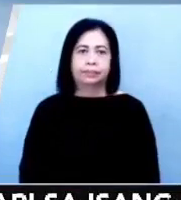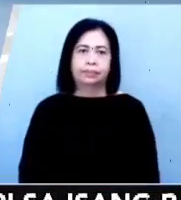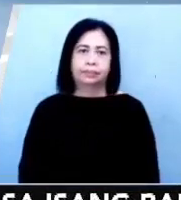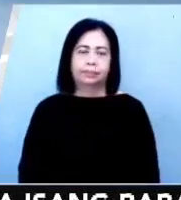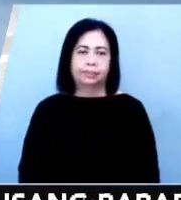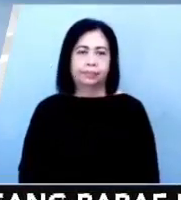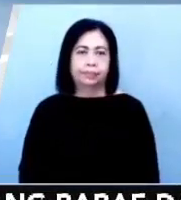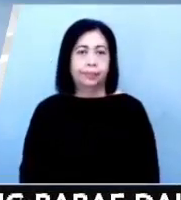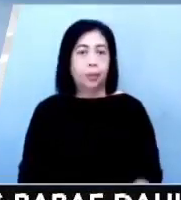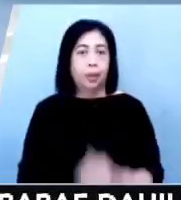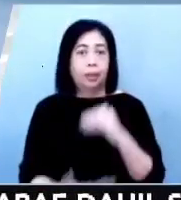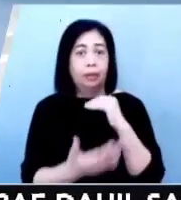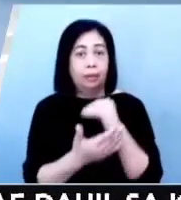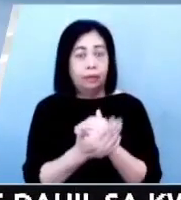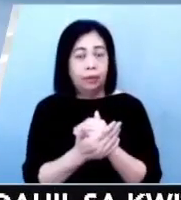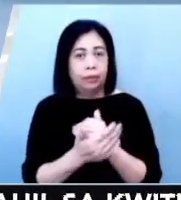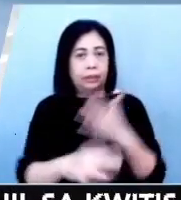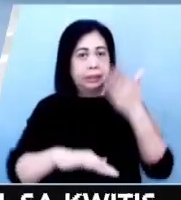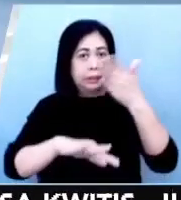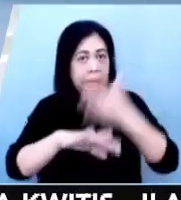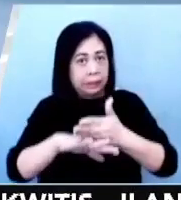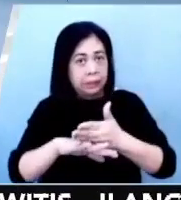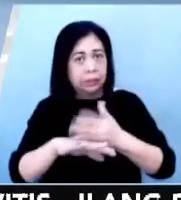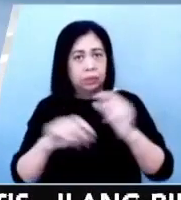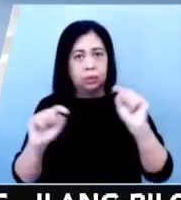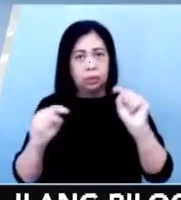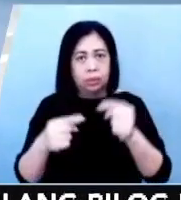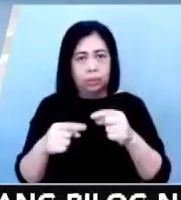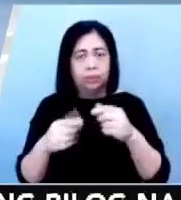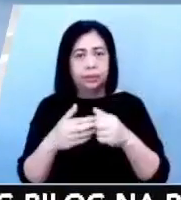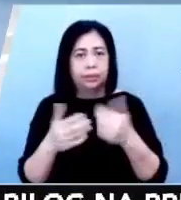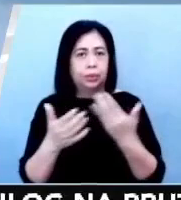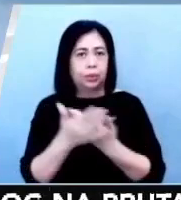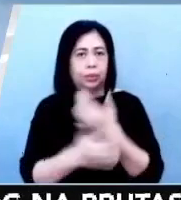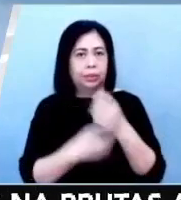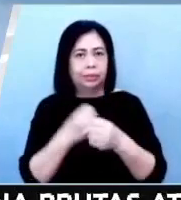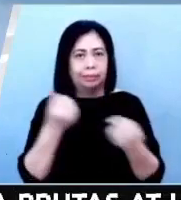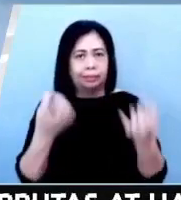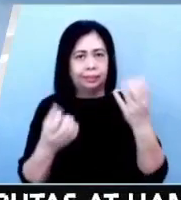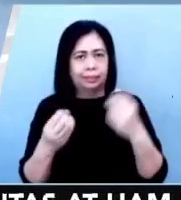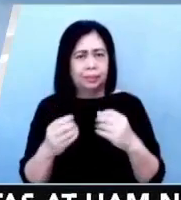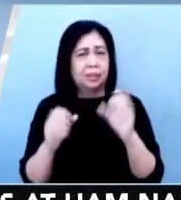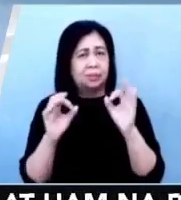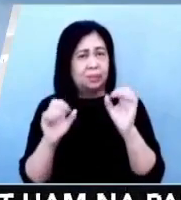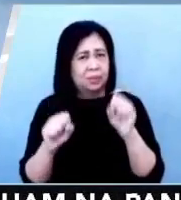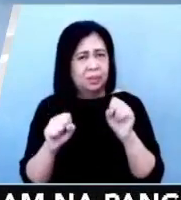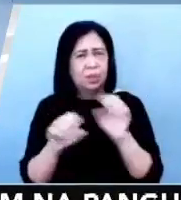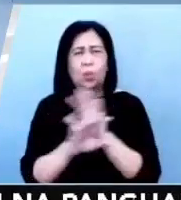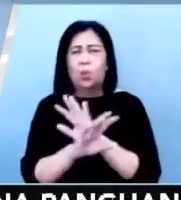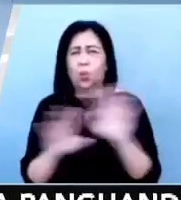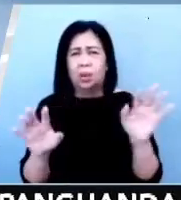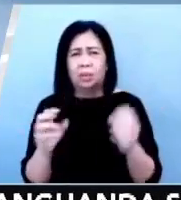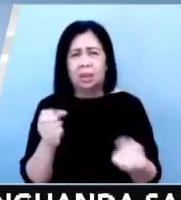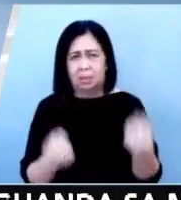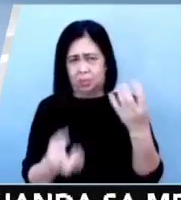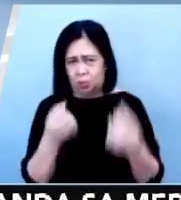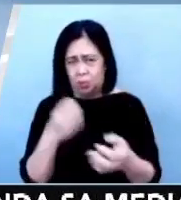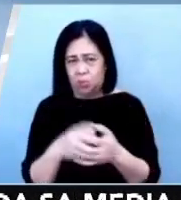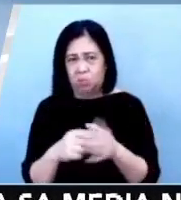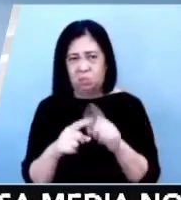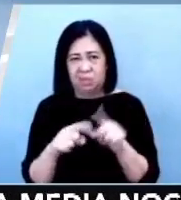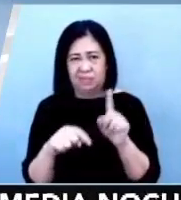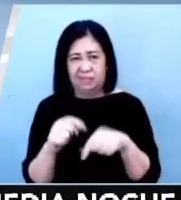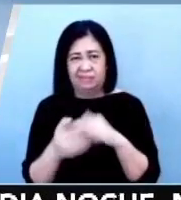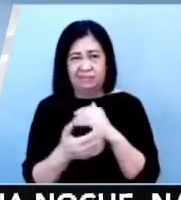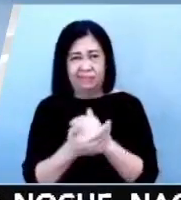Para maiwasang maputulan at masugatan sa salubong 2024, kung maaari, huwag nang magpaputo. Pero kung hindi may iwasan, narito